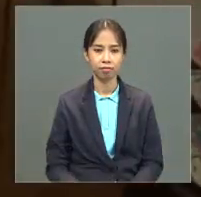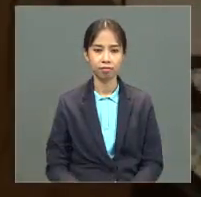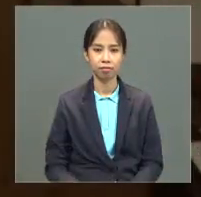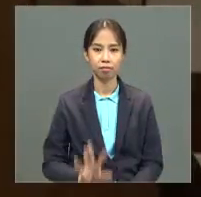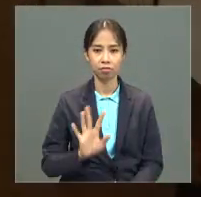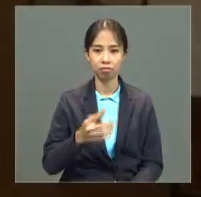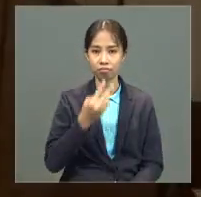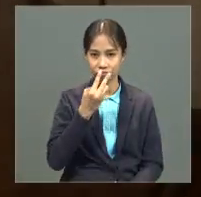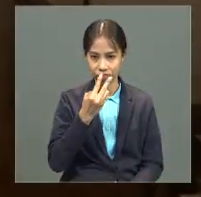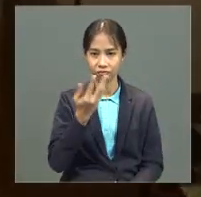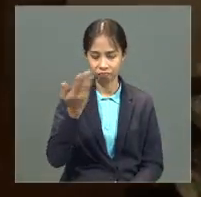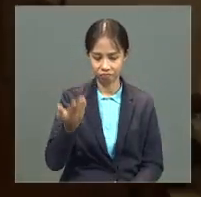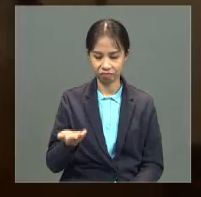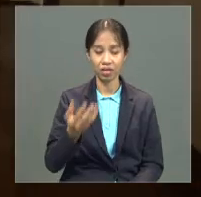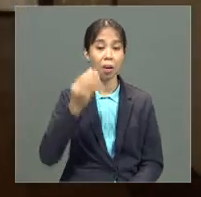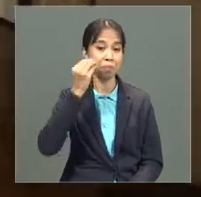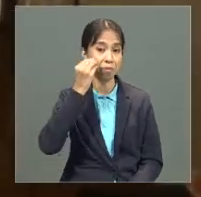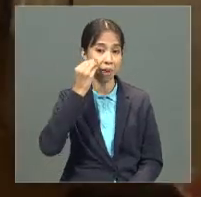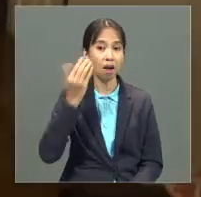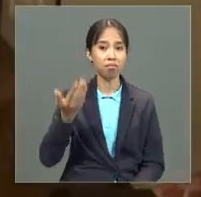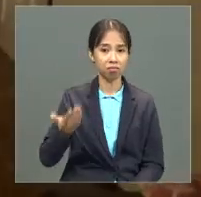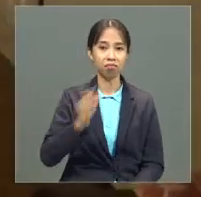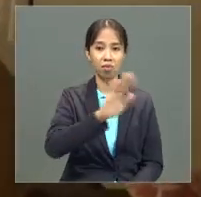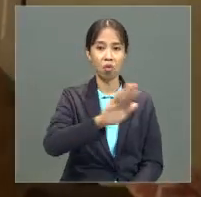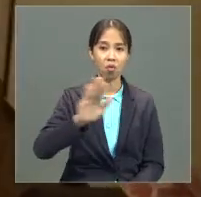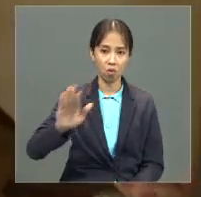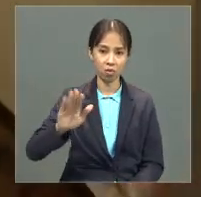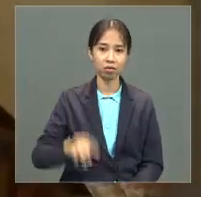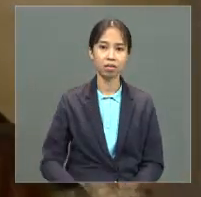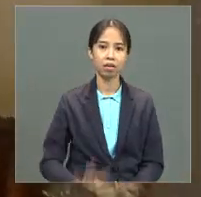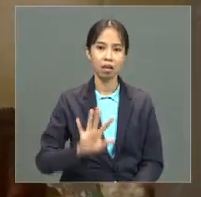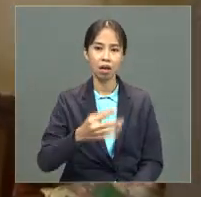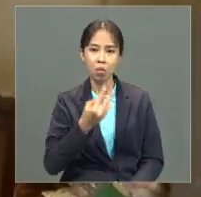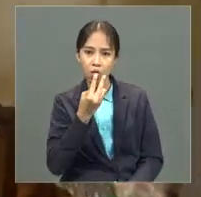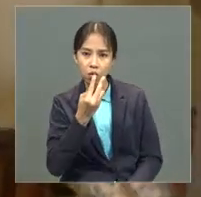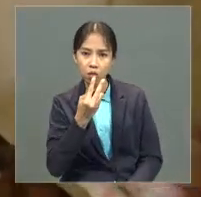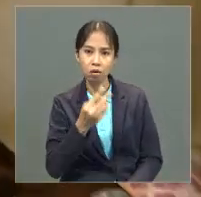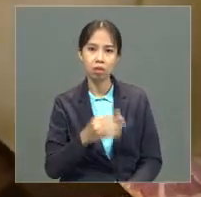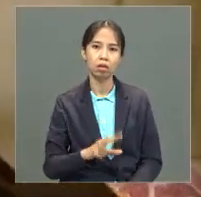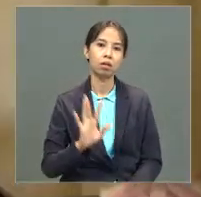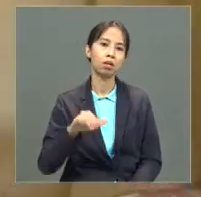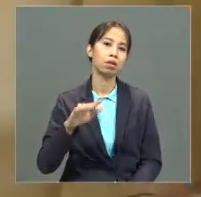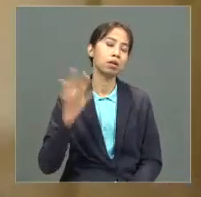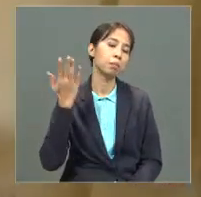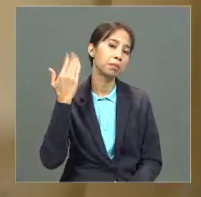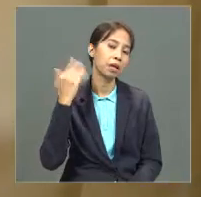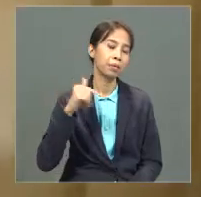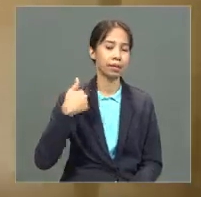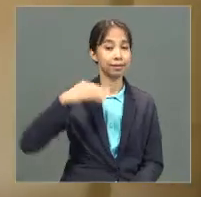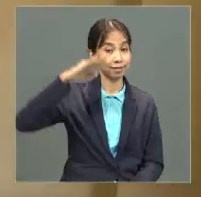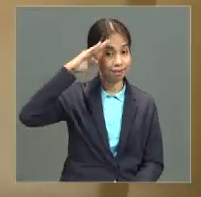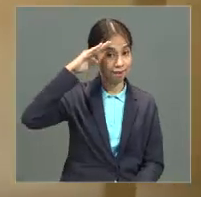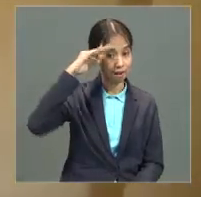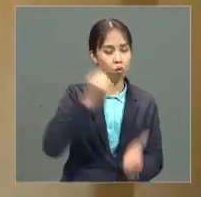นี่ก็เป็นความเสียหายในตัวบ้านของพี่คิดคนนะฮะก็พยายามพาเราดูหลายอย่างนะแต่ว่าโชคดีเมื่อสักครู่นะครับมีทหารมาช่ว